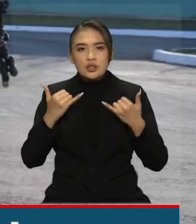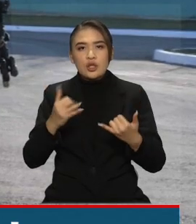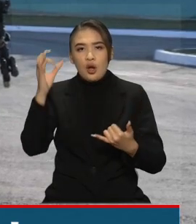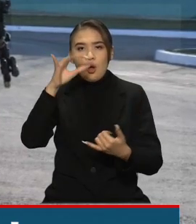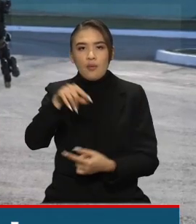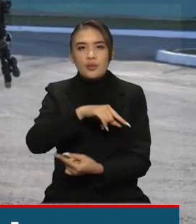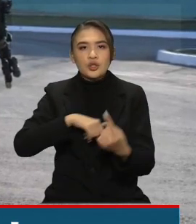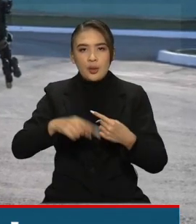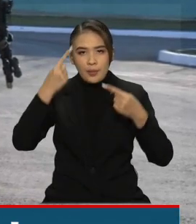оборонной промышленности